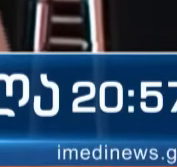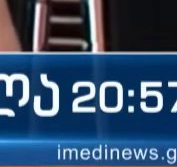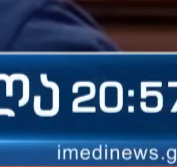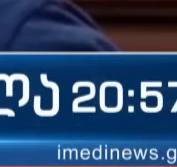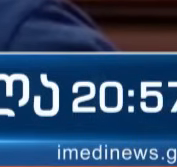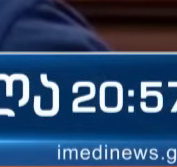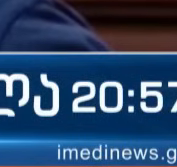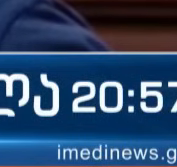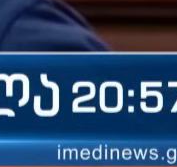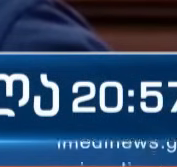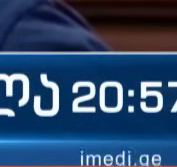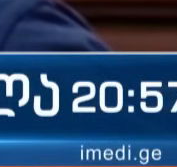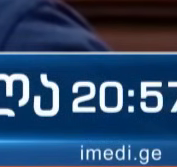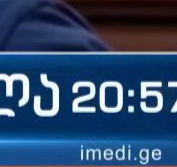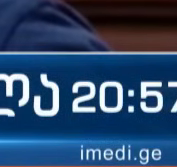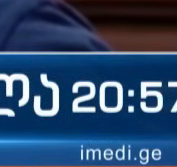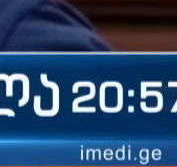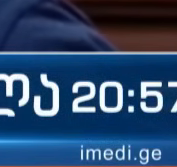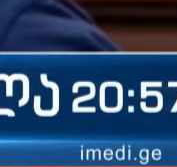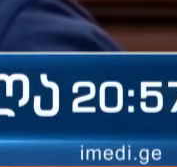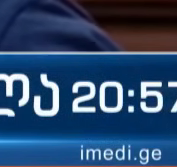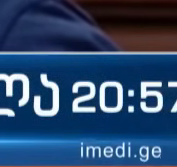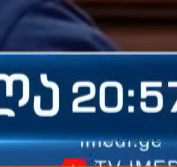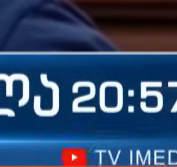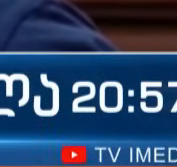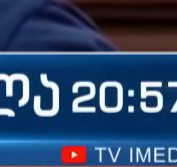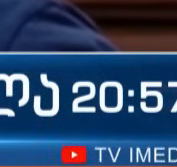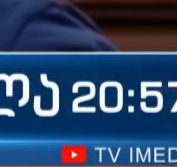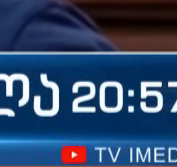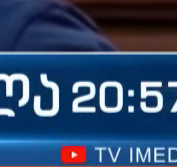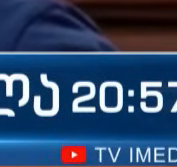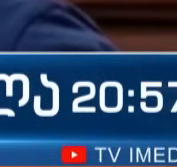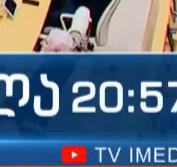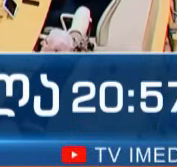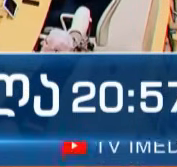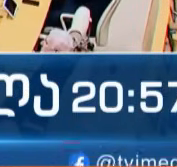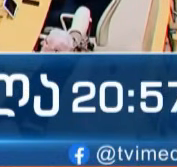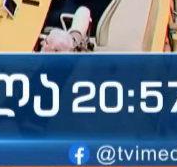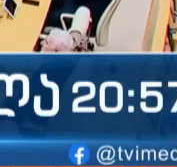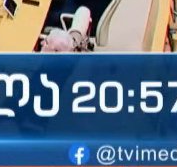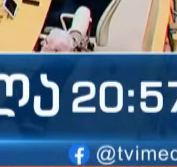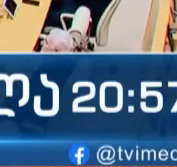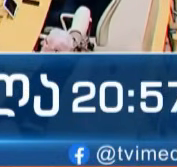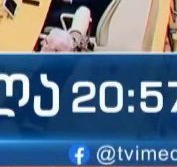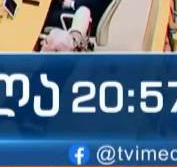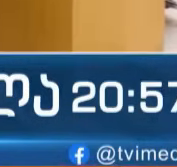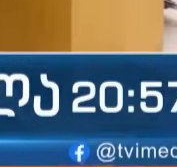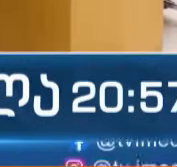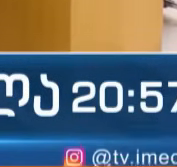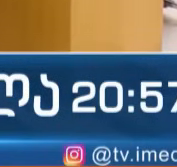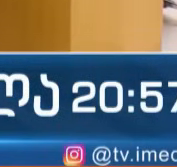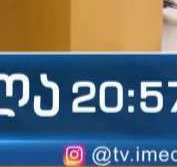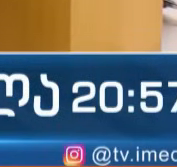moadgile fraktsia kartuli otsnebis tamjdomaris moadgile tavdatsvisa da ushishroebis komitetis tsevri soso jajulianis khsovnas